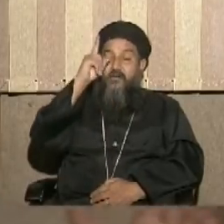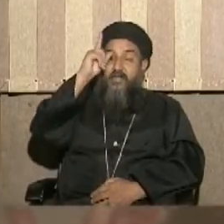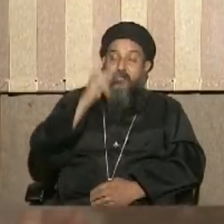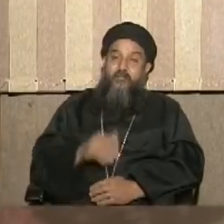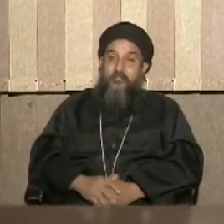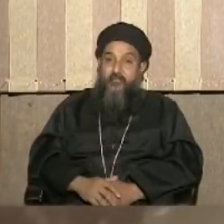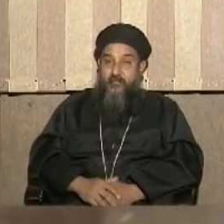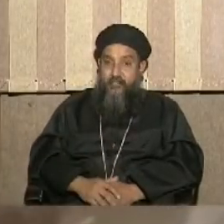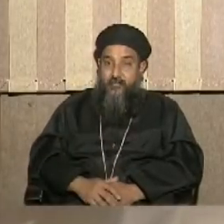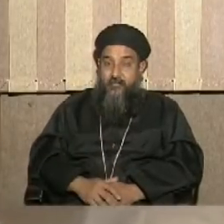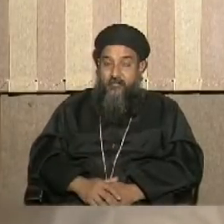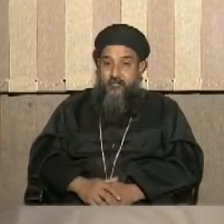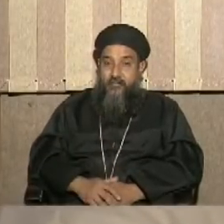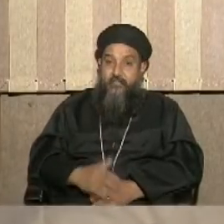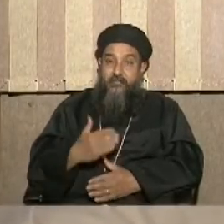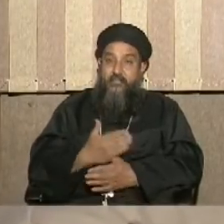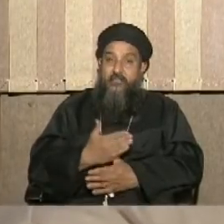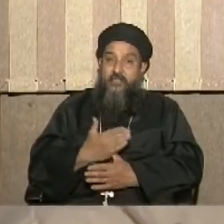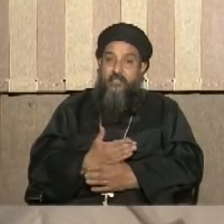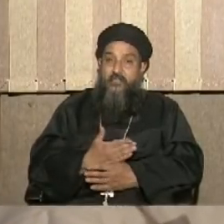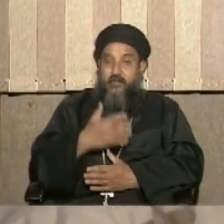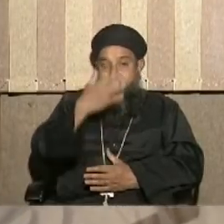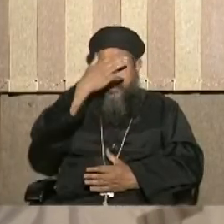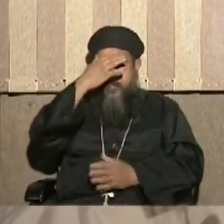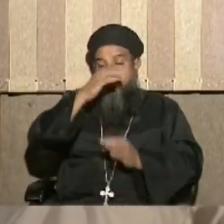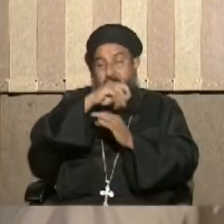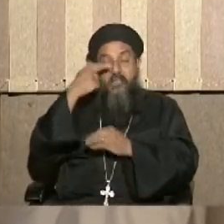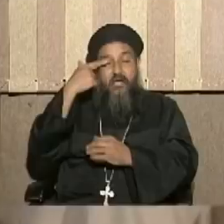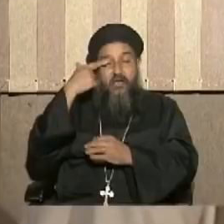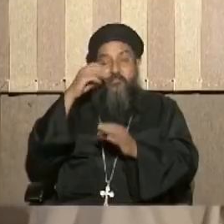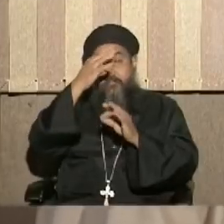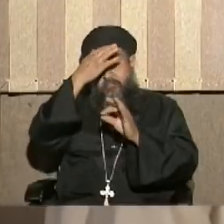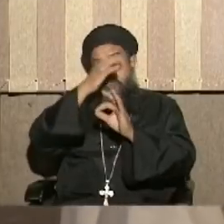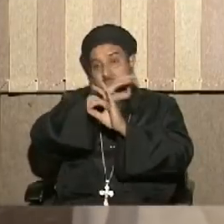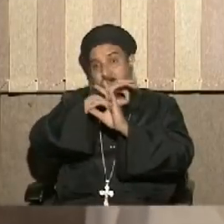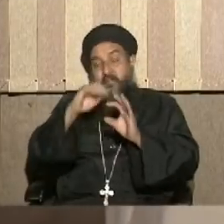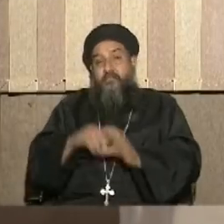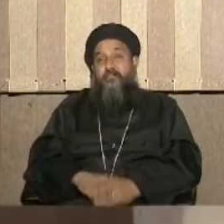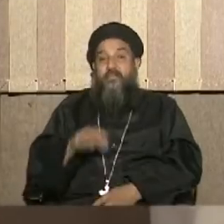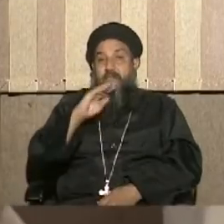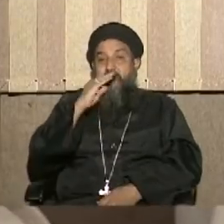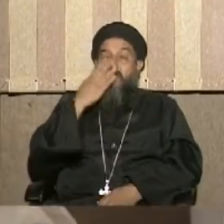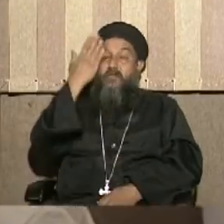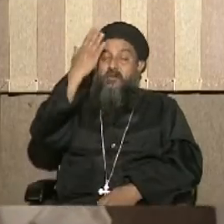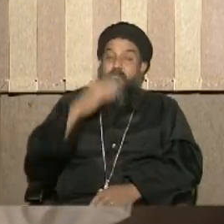نشكرك يا رب انك سمحت بشفاء عين عم سمعان.